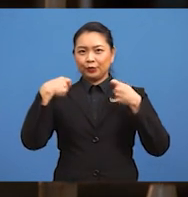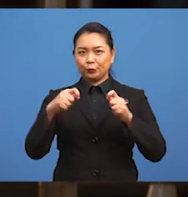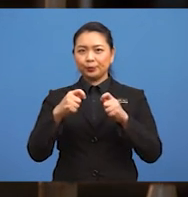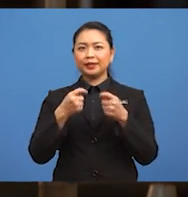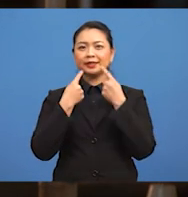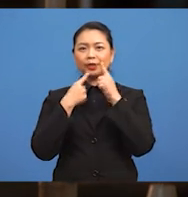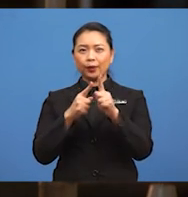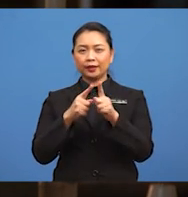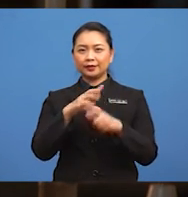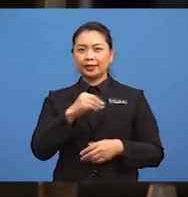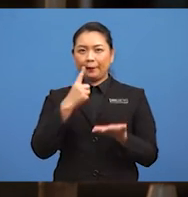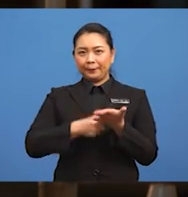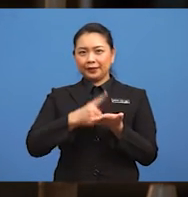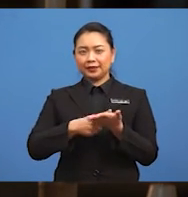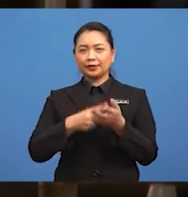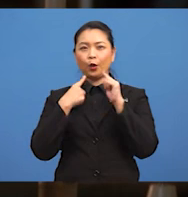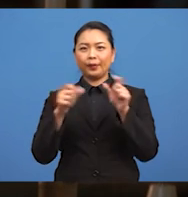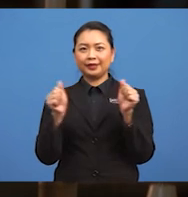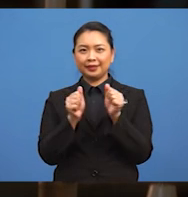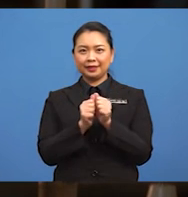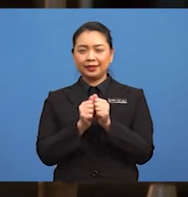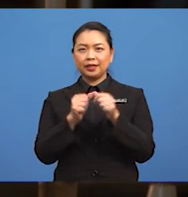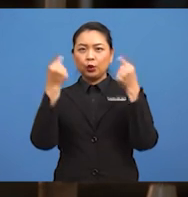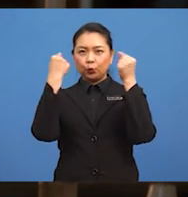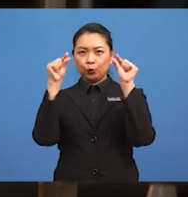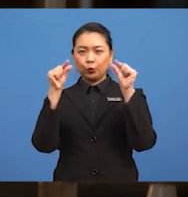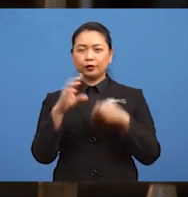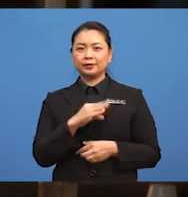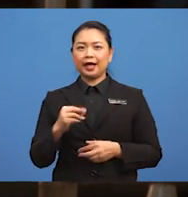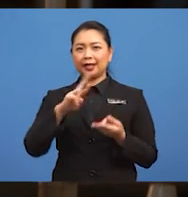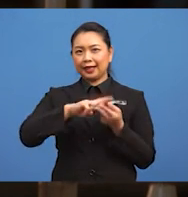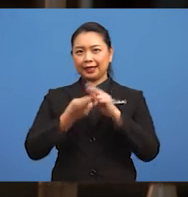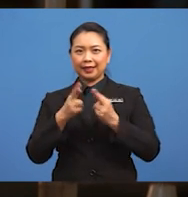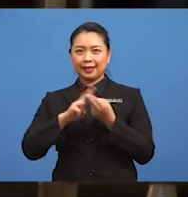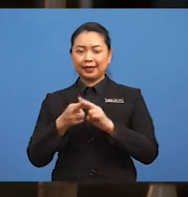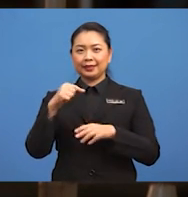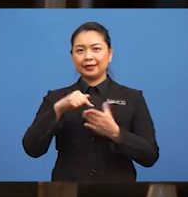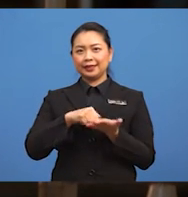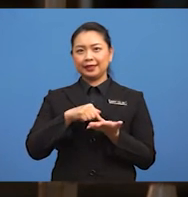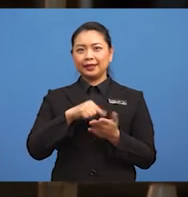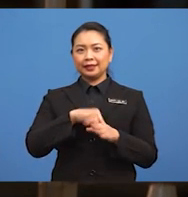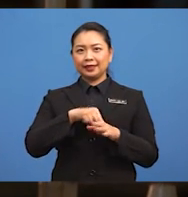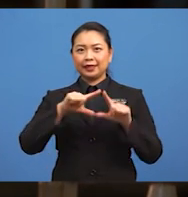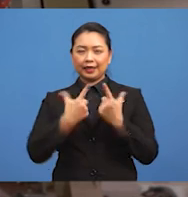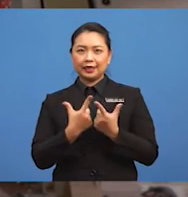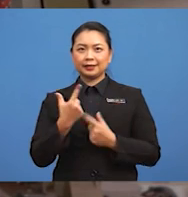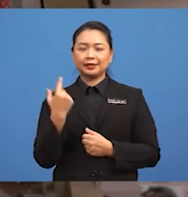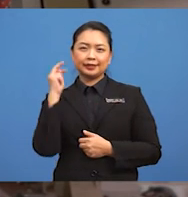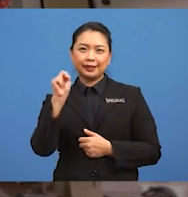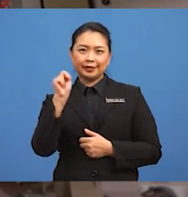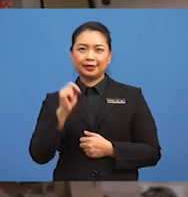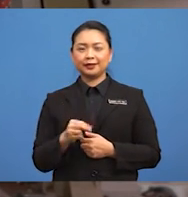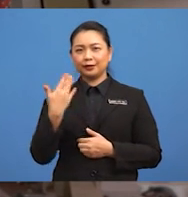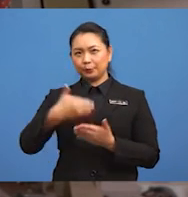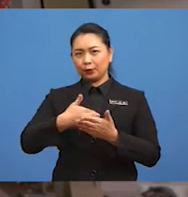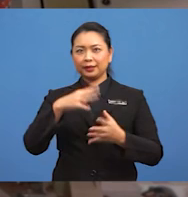boleh cuba menjawab dan berbincang jawapan dengan guru dan rakan-rakan di kelas nanti.